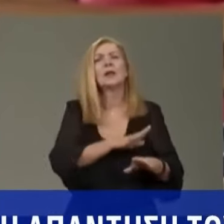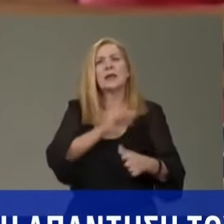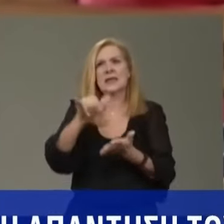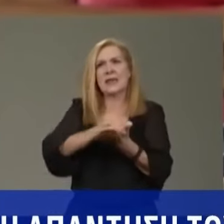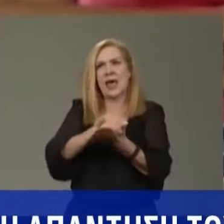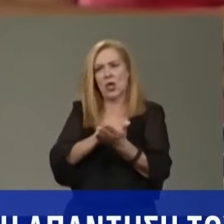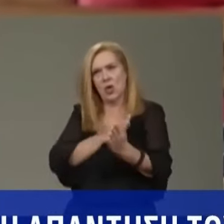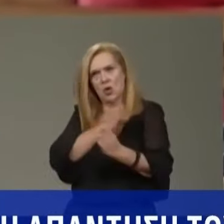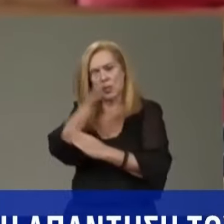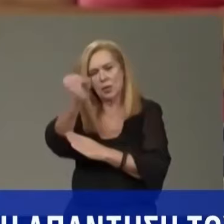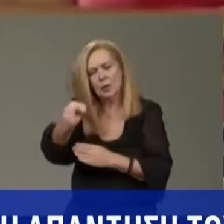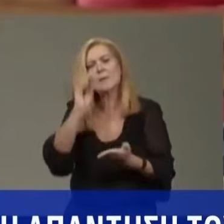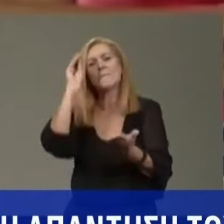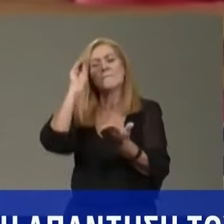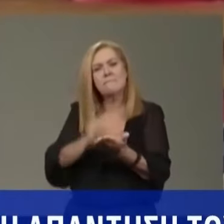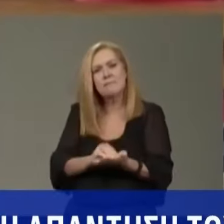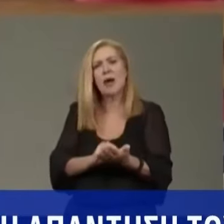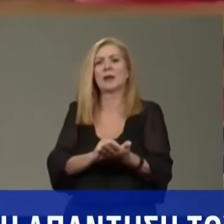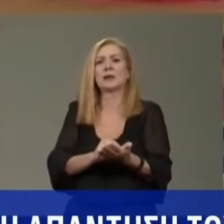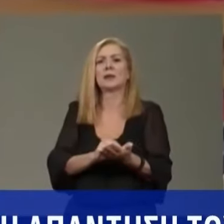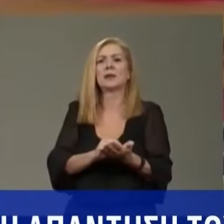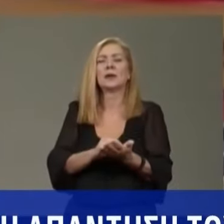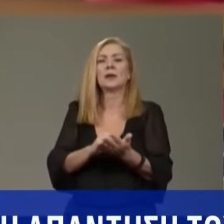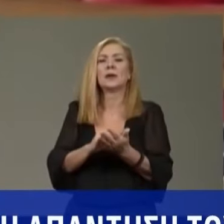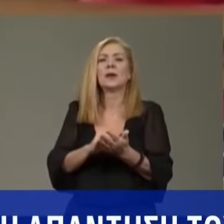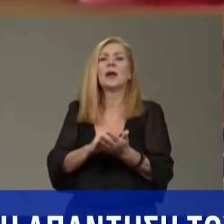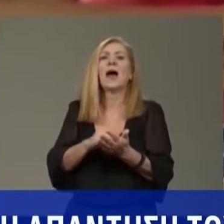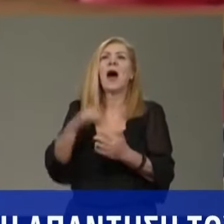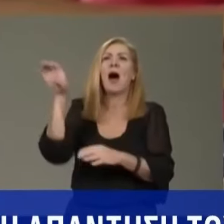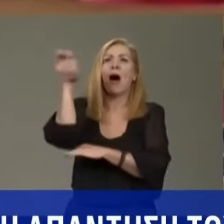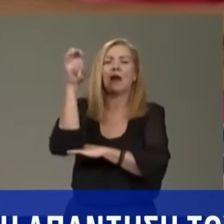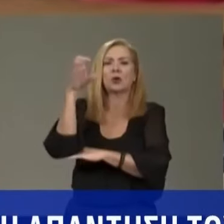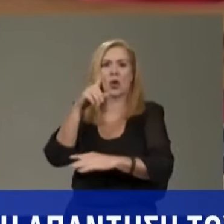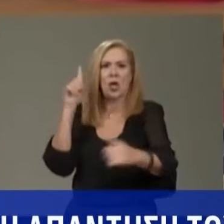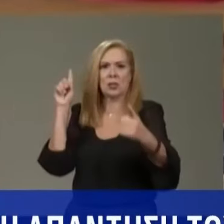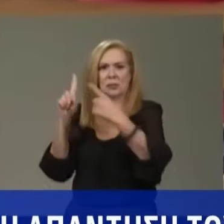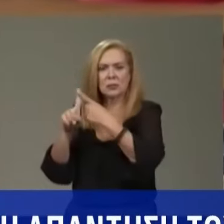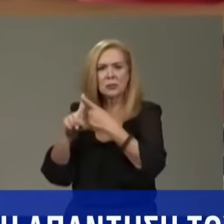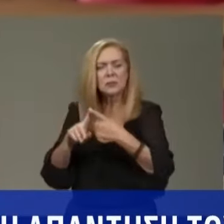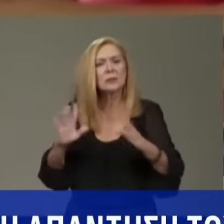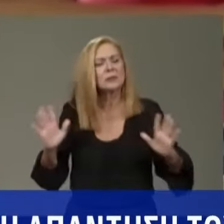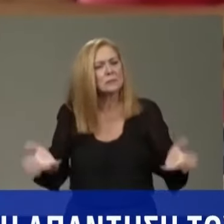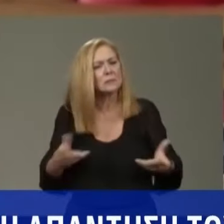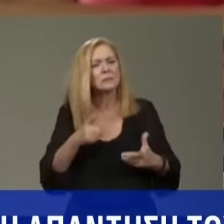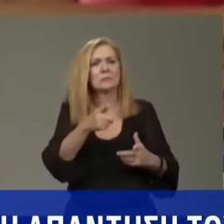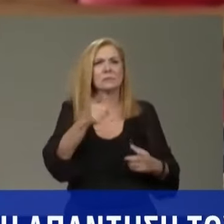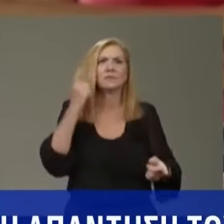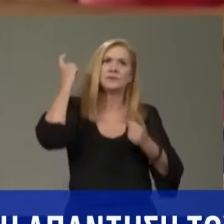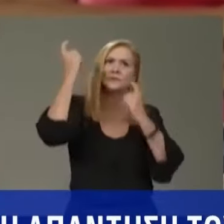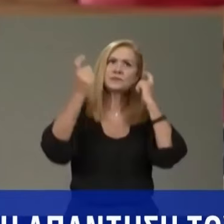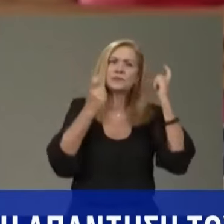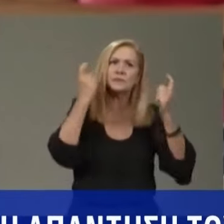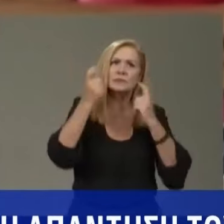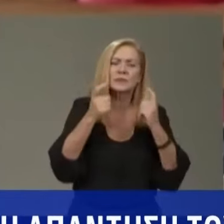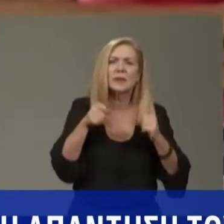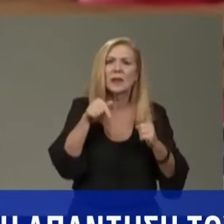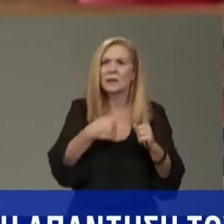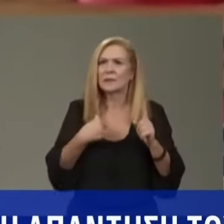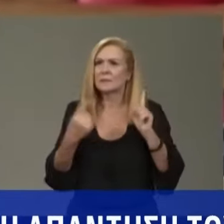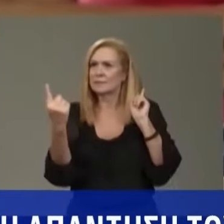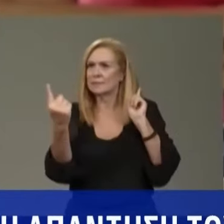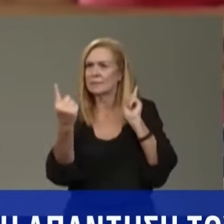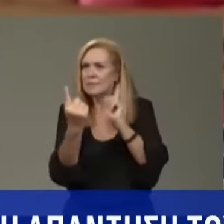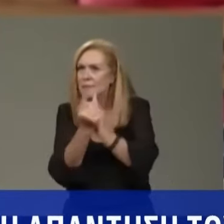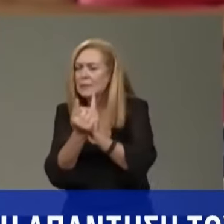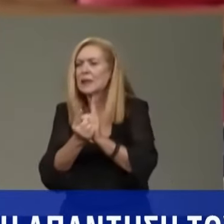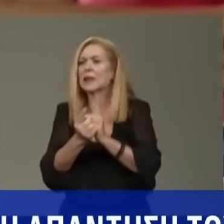και θα ξανασυναντηθείτε για ακόμη μία φορά με τον πρόεδρο Ερντογάν, αν τελικά, κάνοντας τον απολογισμό αυτής της προσέγγισης που